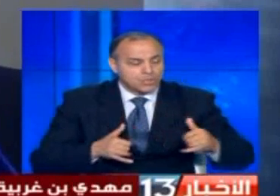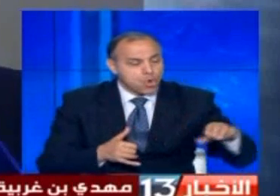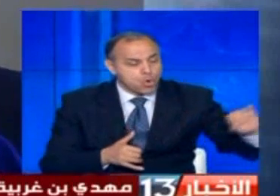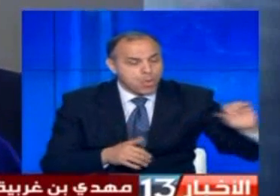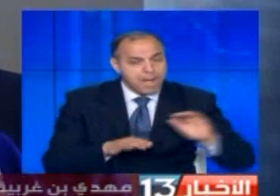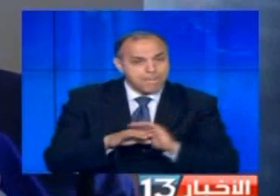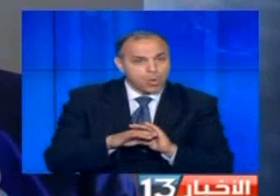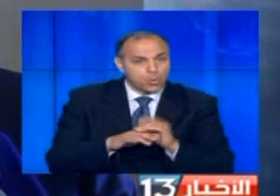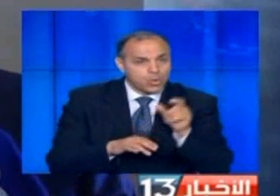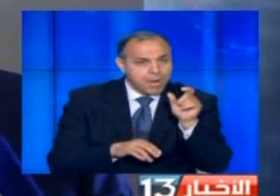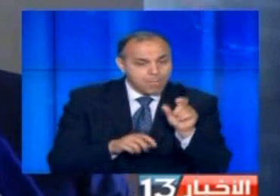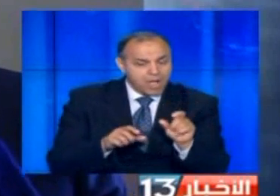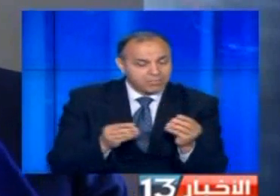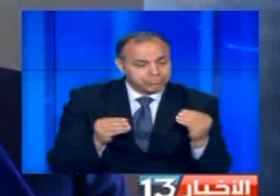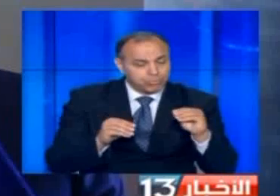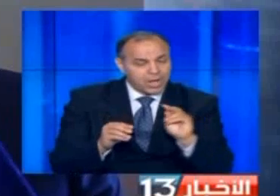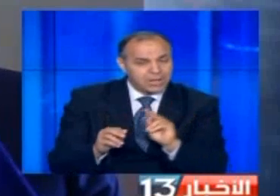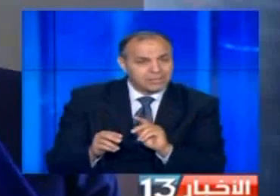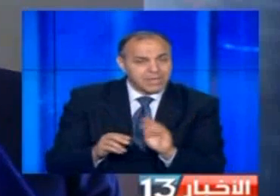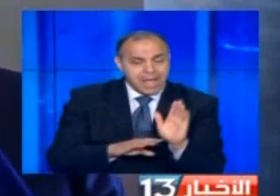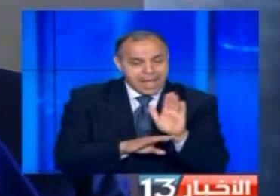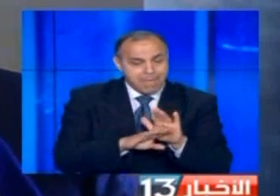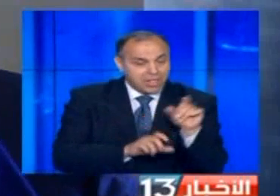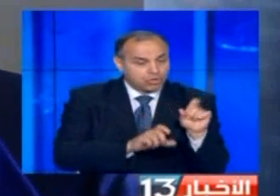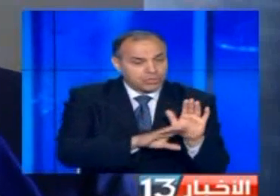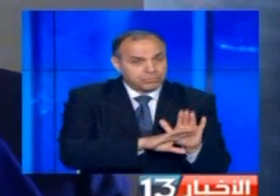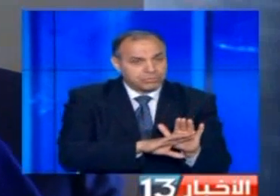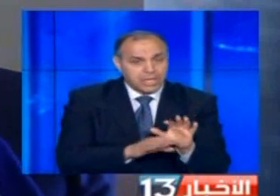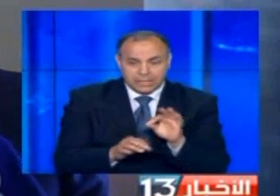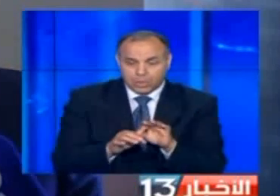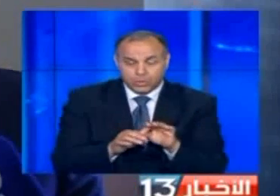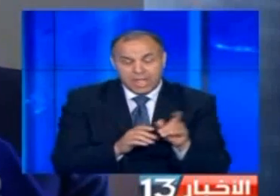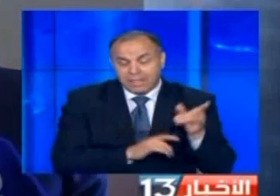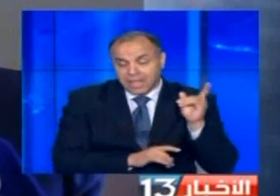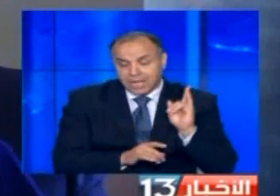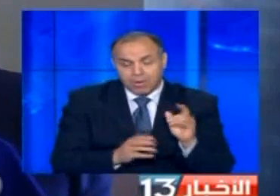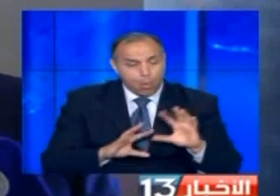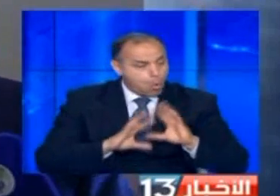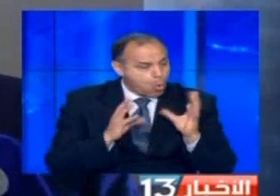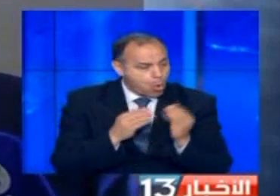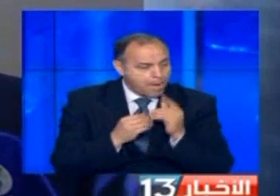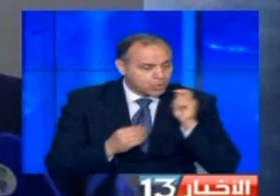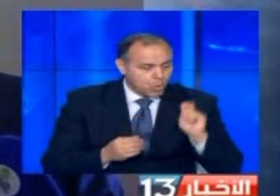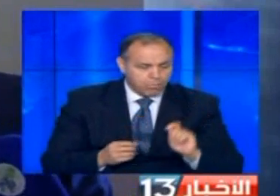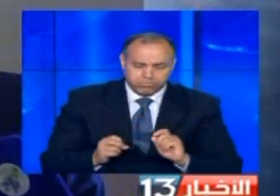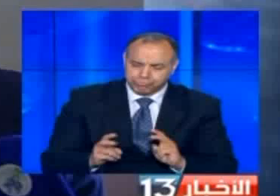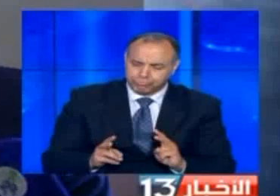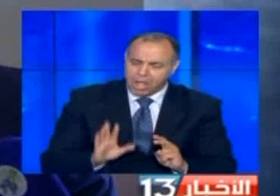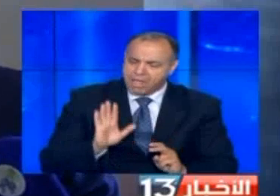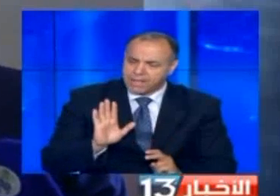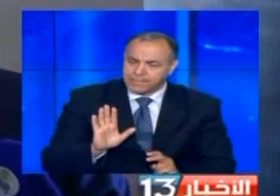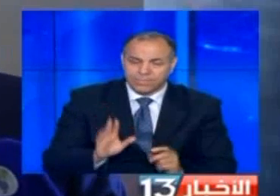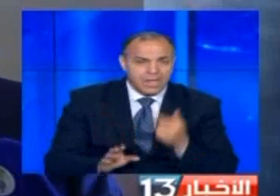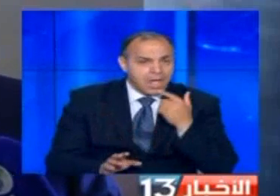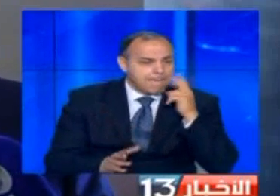حول الاضافات لابد تتم في حمايه المعطيات الشخصيه وكان تصويت تاريخي لانه تم تصويت بالاجماع في مجلس بالشعب حول الاتفاقيه هذ